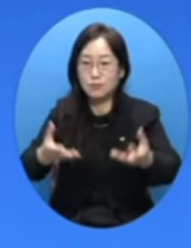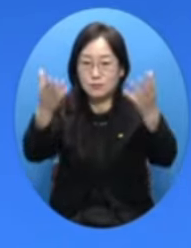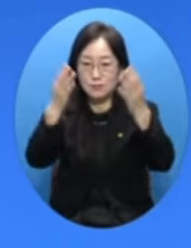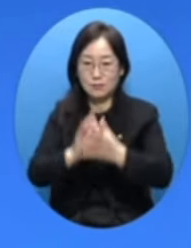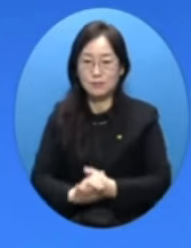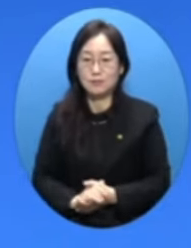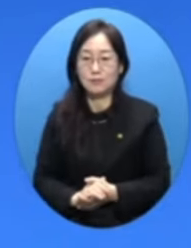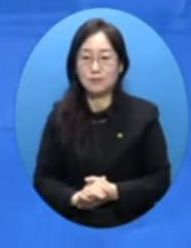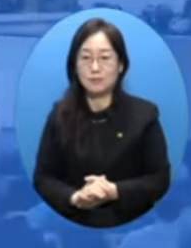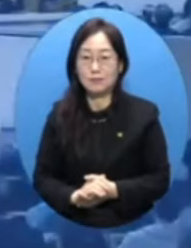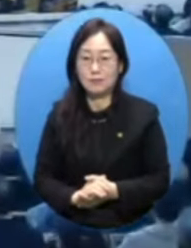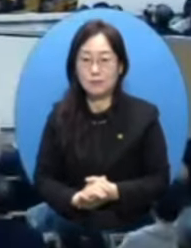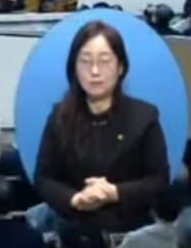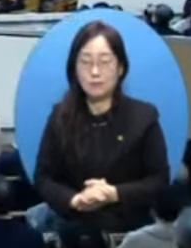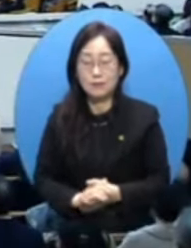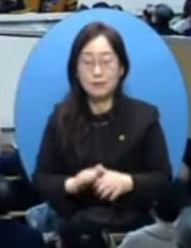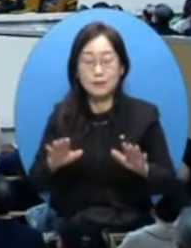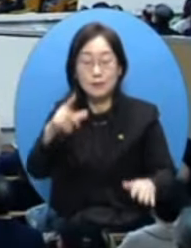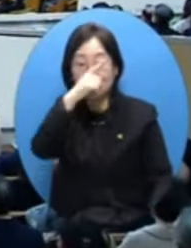것입니다. 제가